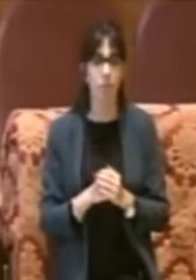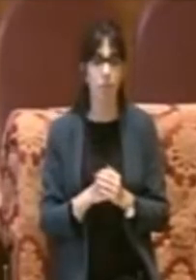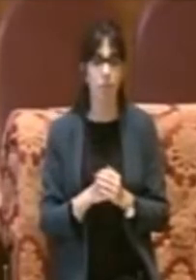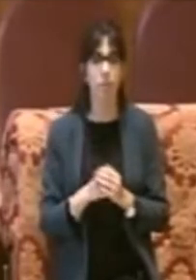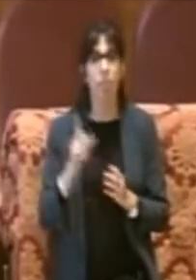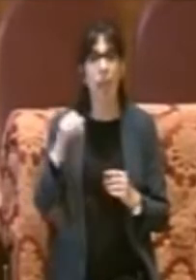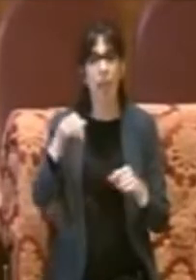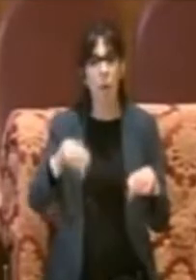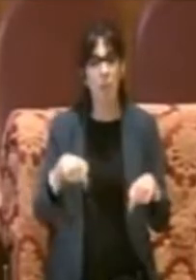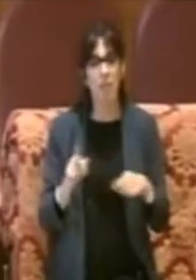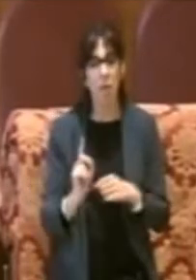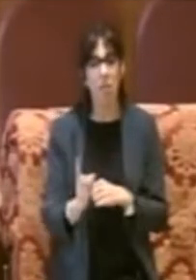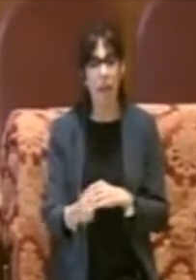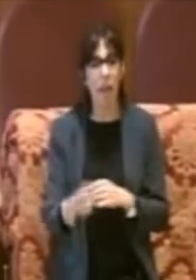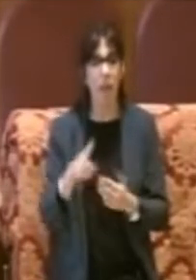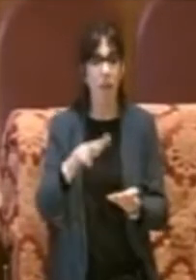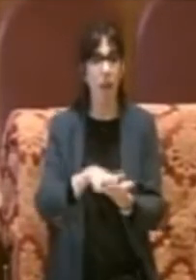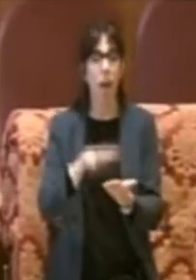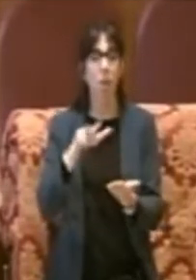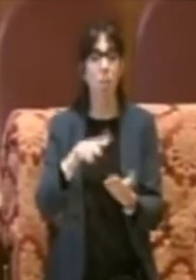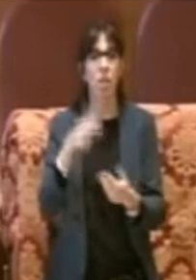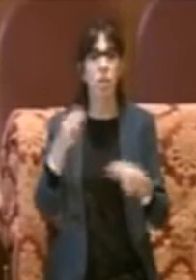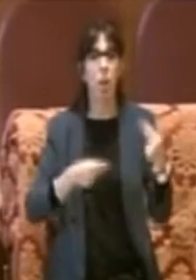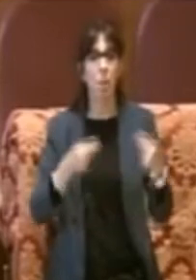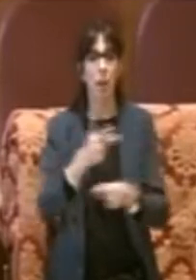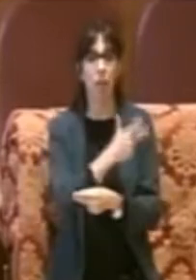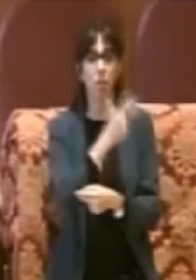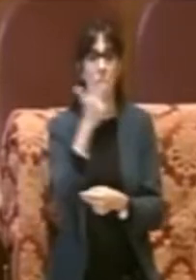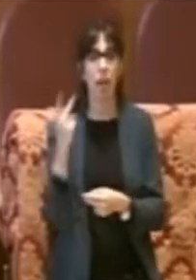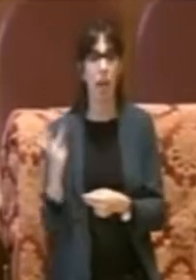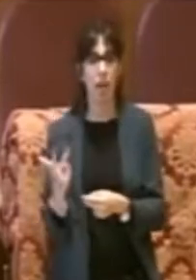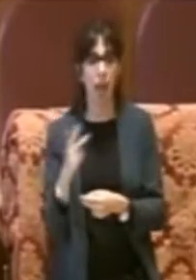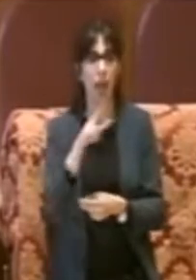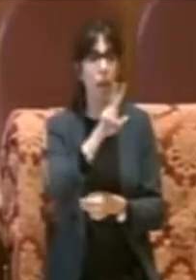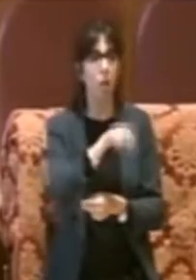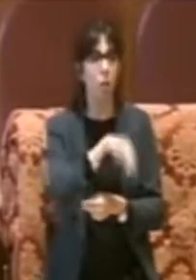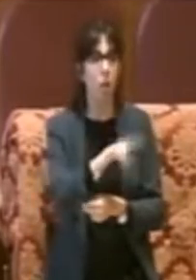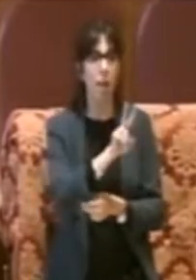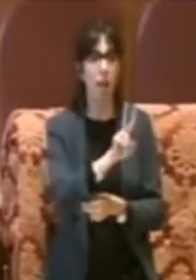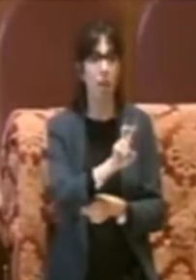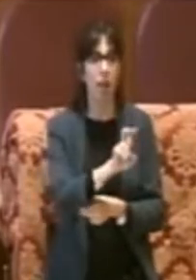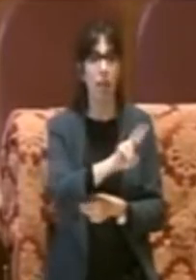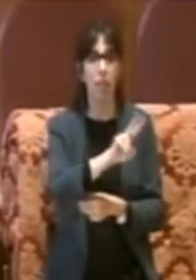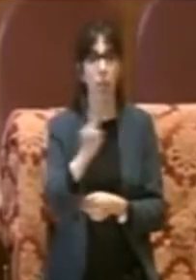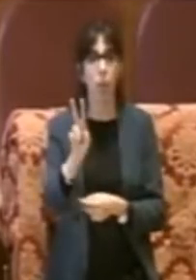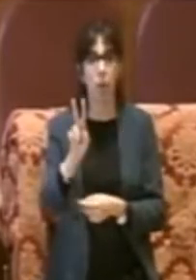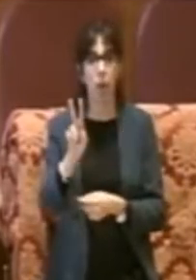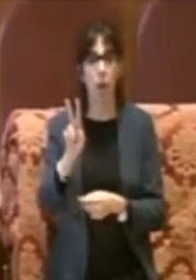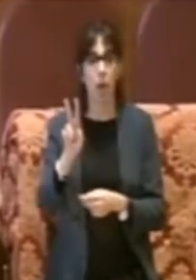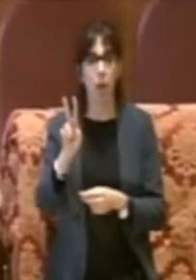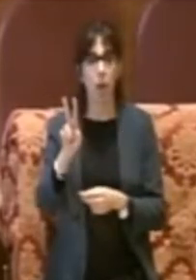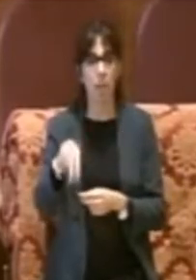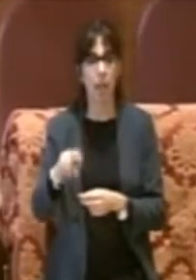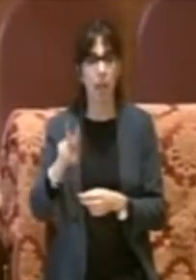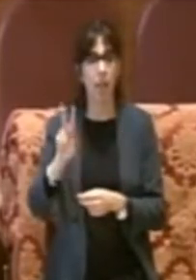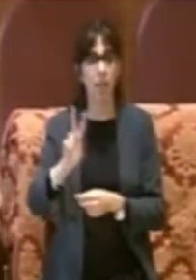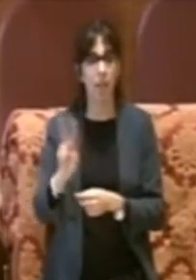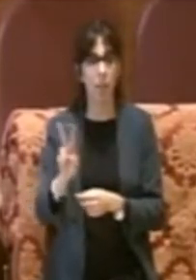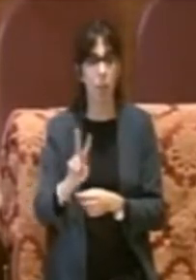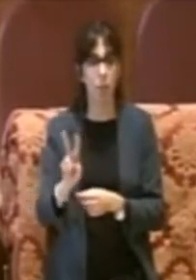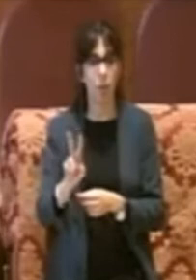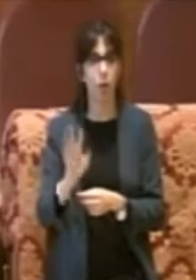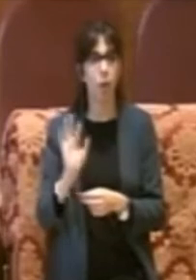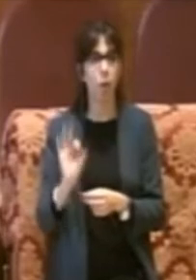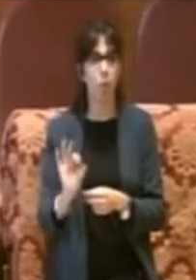il bilancio triennale 2020 2022 relativo